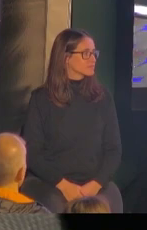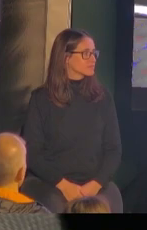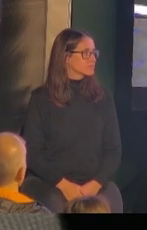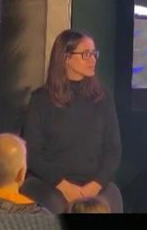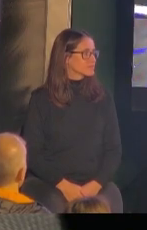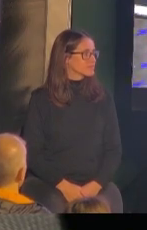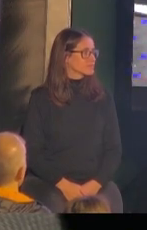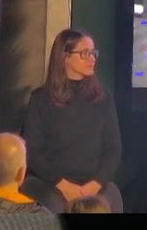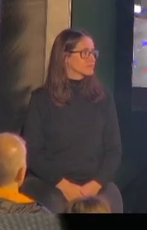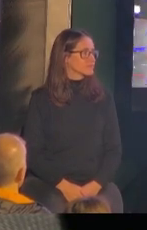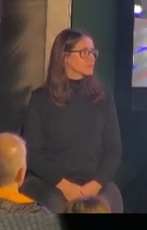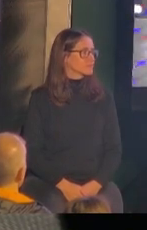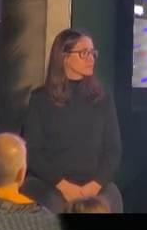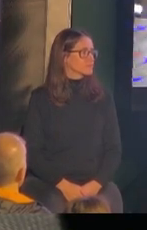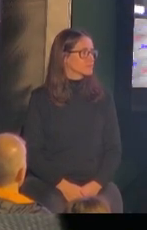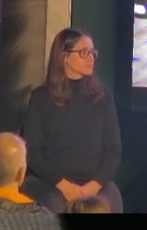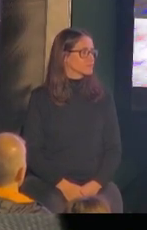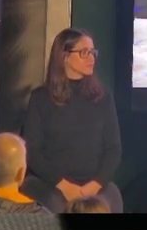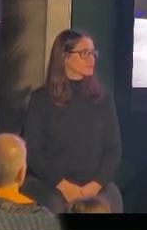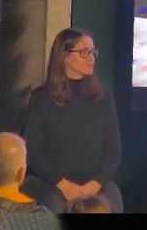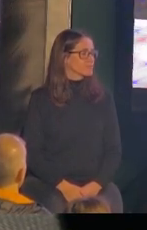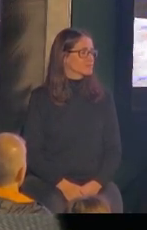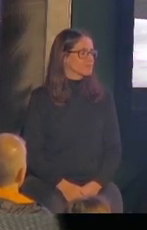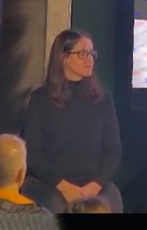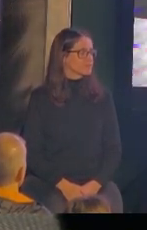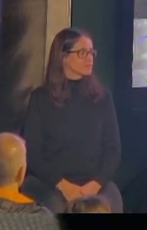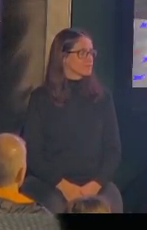I ara, quan ho tinc ben barrejat,